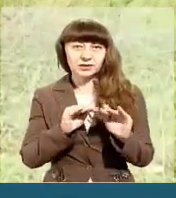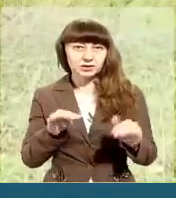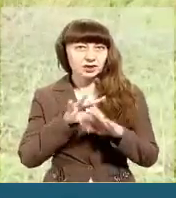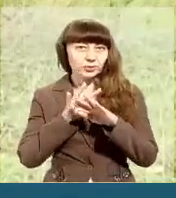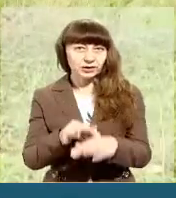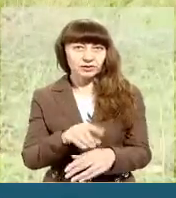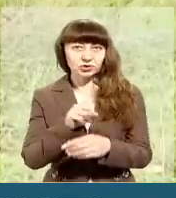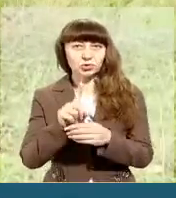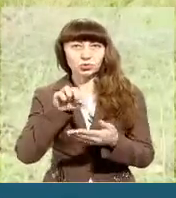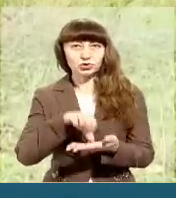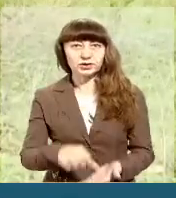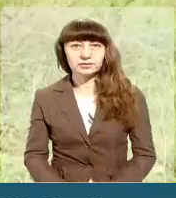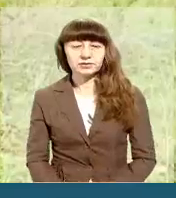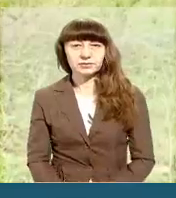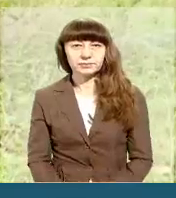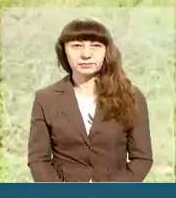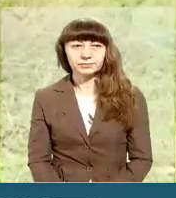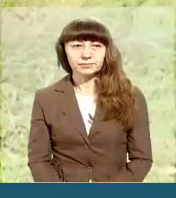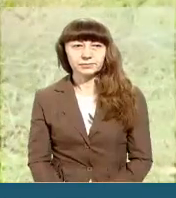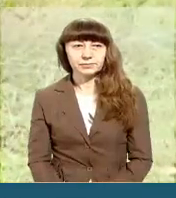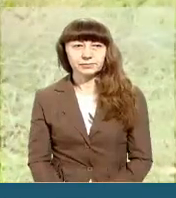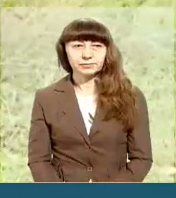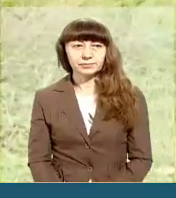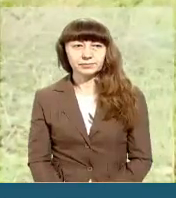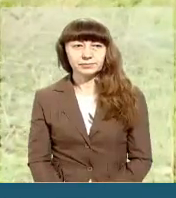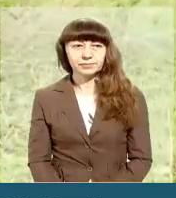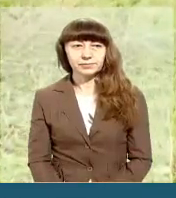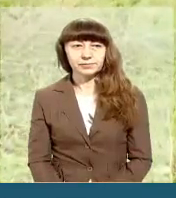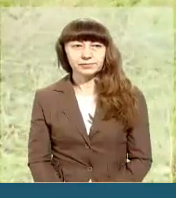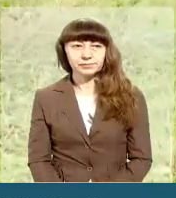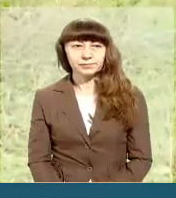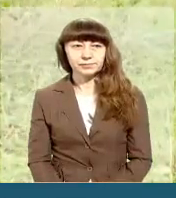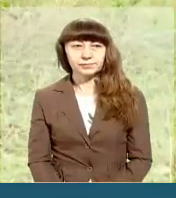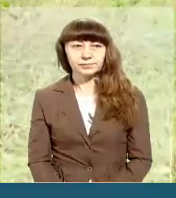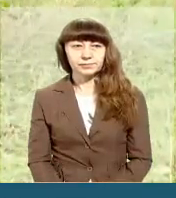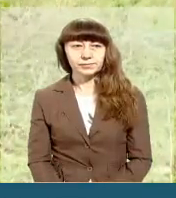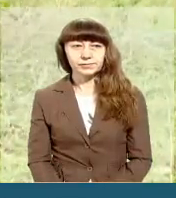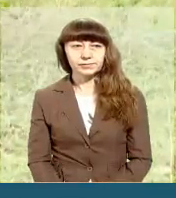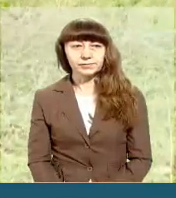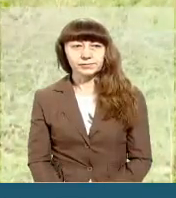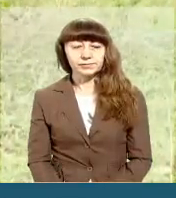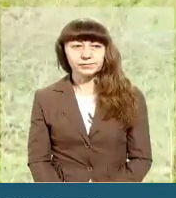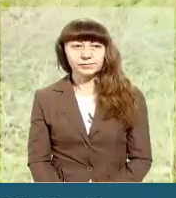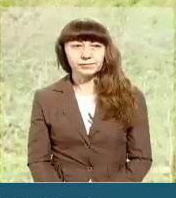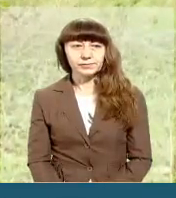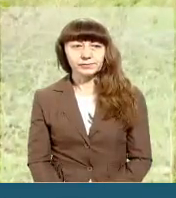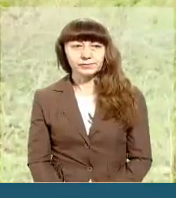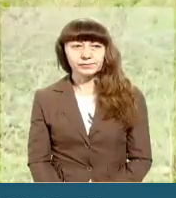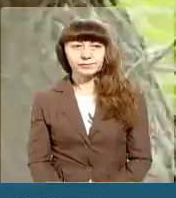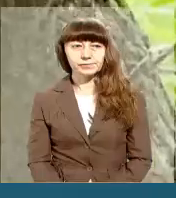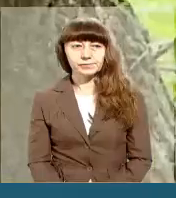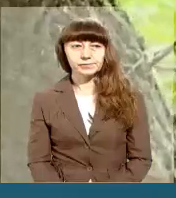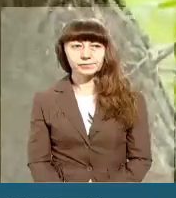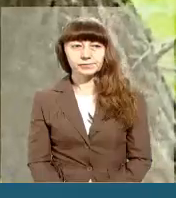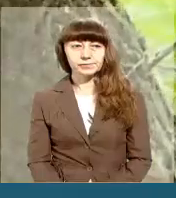осы орысша айтқанда территориямызды жинап жатырмыз. Жандарымыз ашып, осы тұрып жатқан жеріміз таза болсын